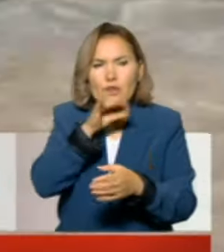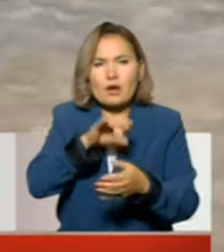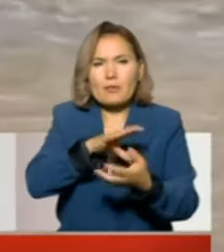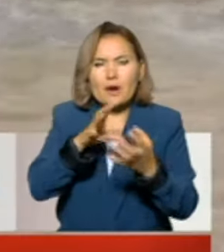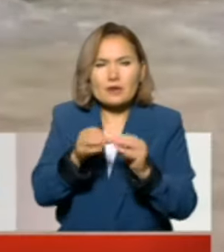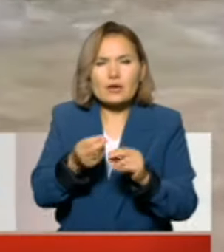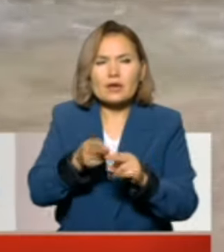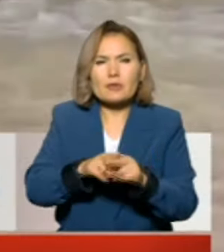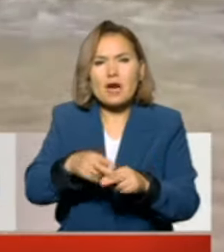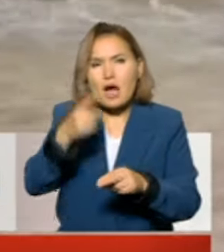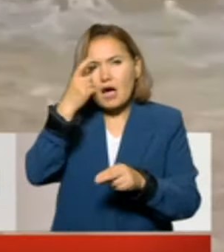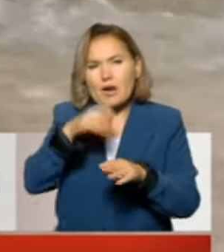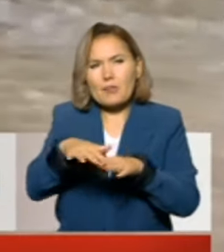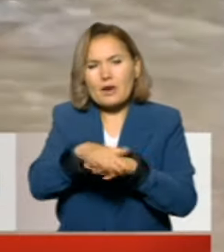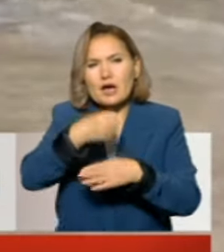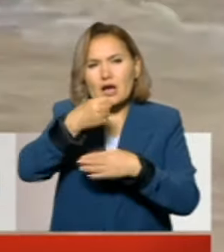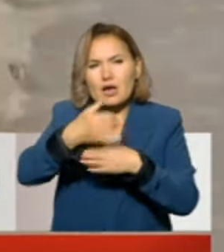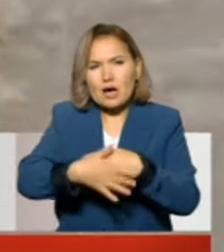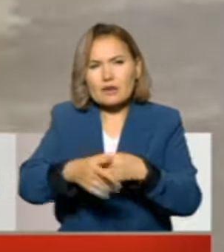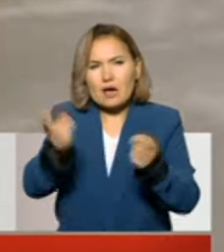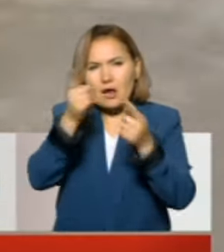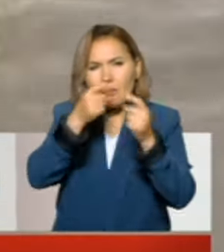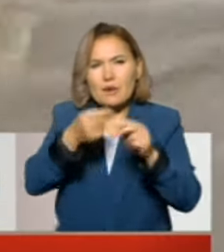тасқындарды болжау және ескерту орталығының хабарлауынша, Бангладеште алдағы 24 сағатта